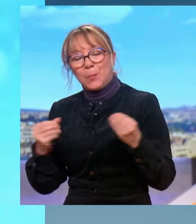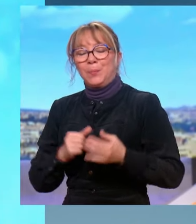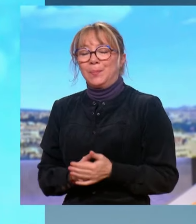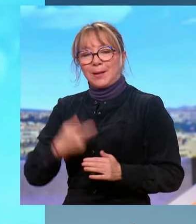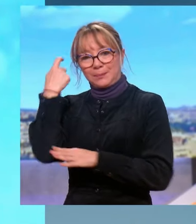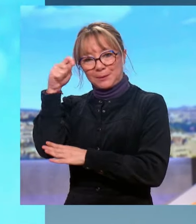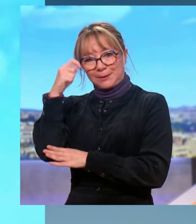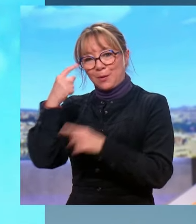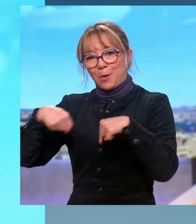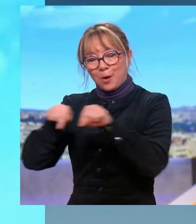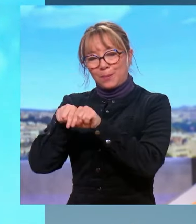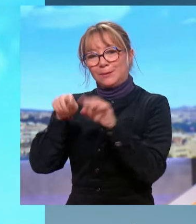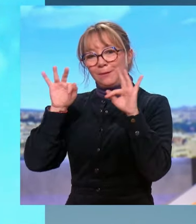président de la Commission des Affaires européennes. Merci à